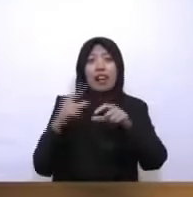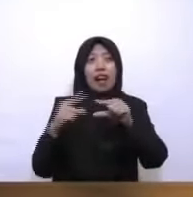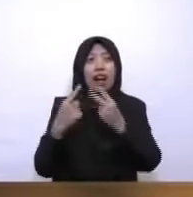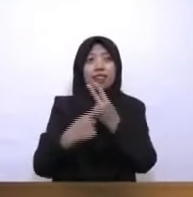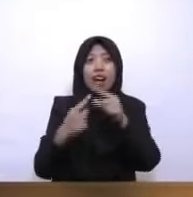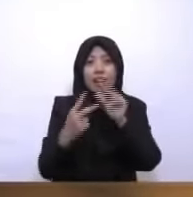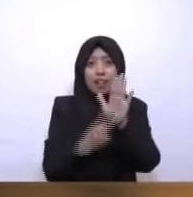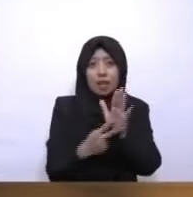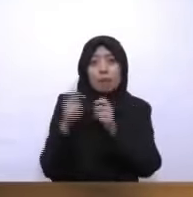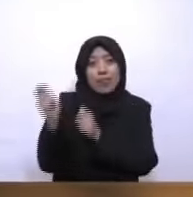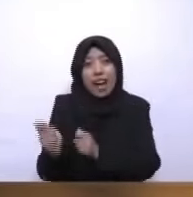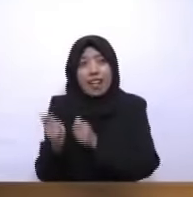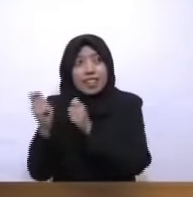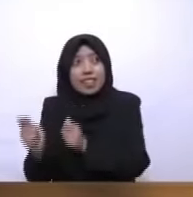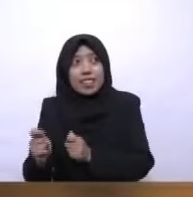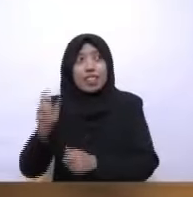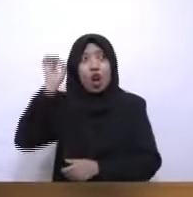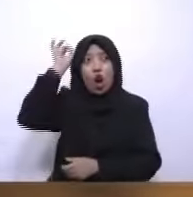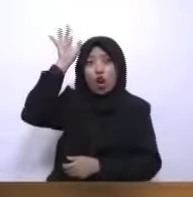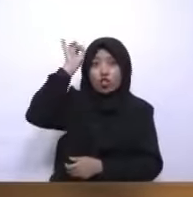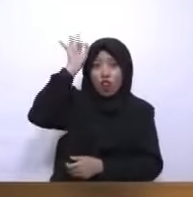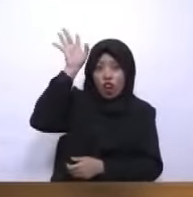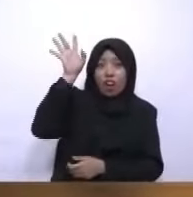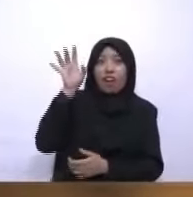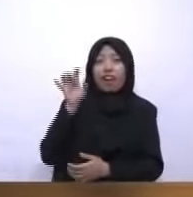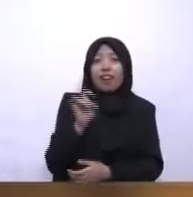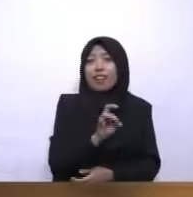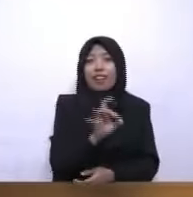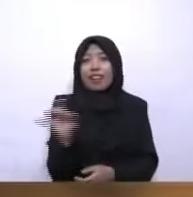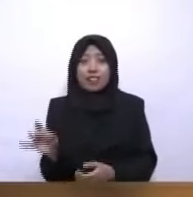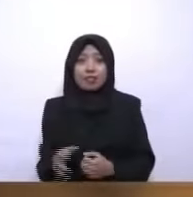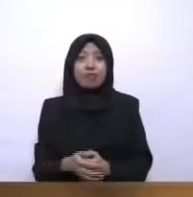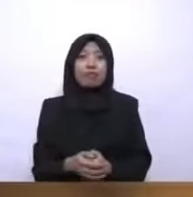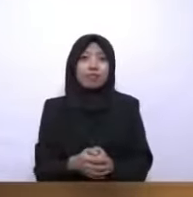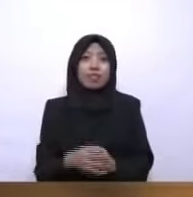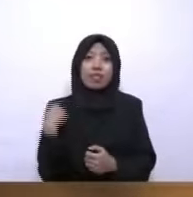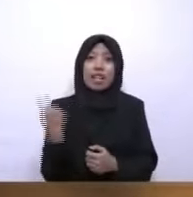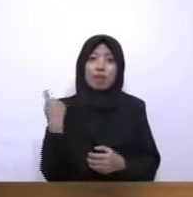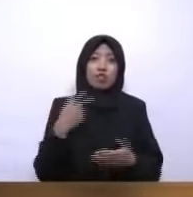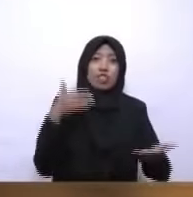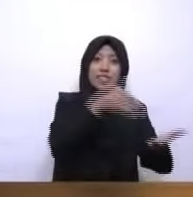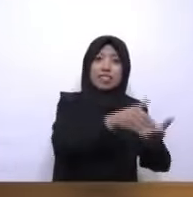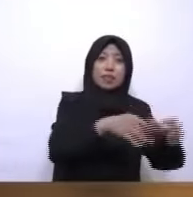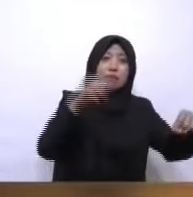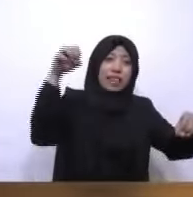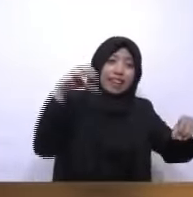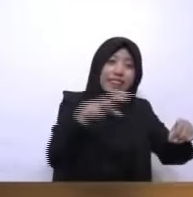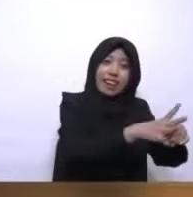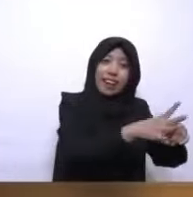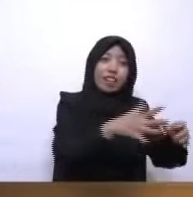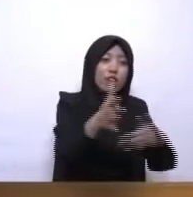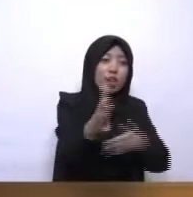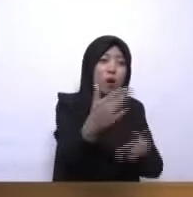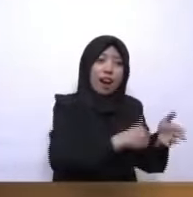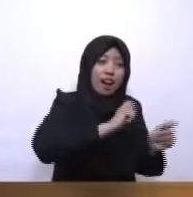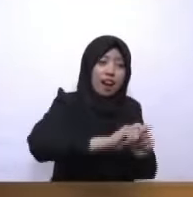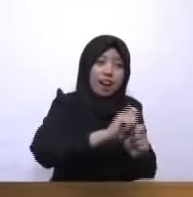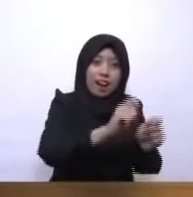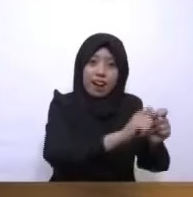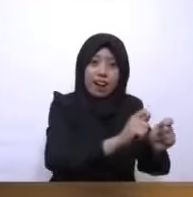ojol, dan juga hafiz Quran. Dan kemudian kita juga membantu tentunya pesantren-pesantren dengan adanya ruang kelas dan juga